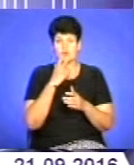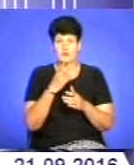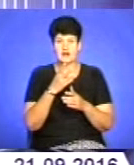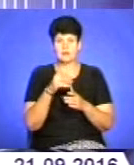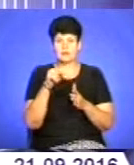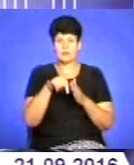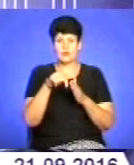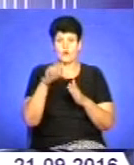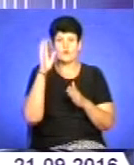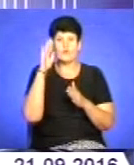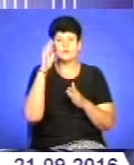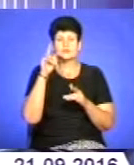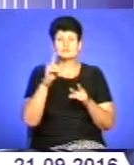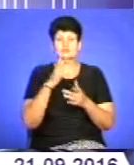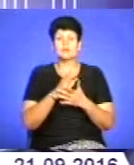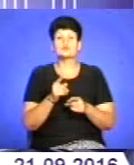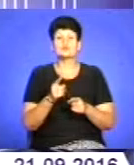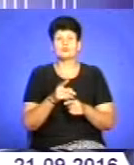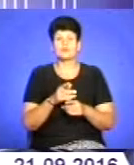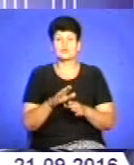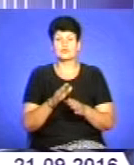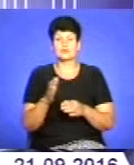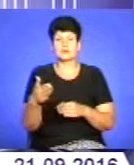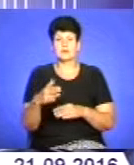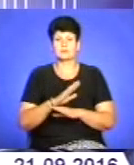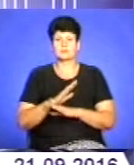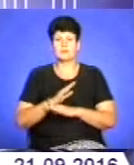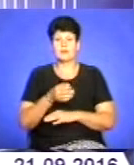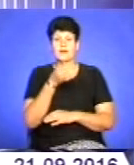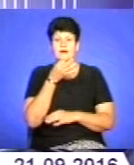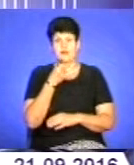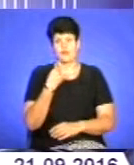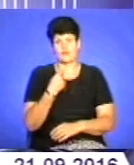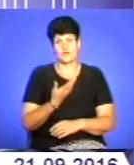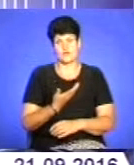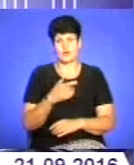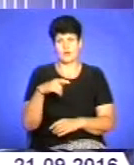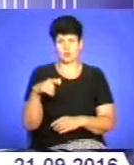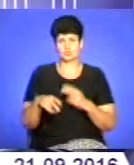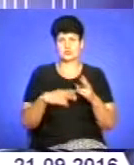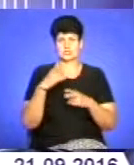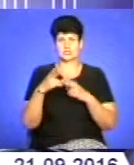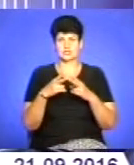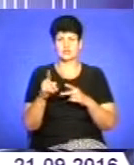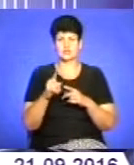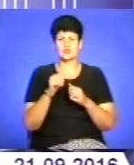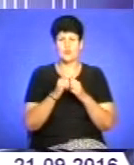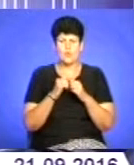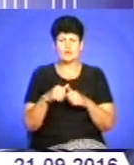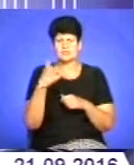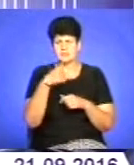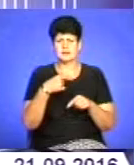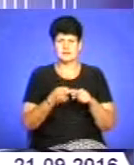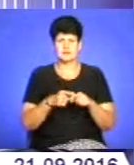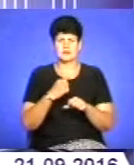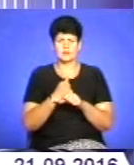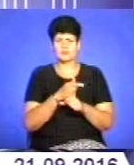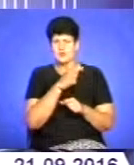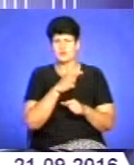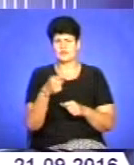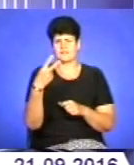ця риба подохла, то немає, зарано ще буде говорити. Но люди скаржаться на те, що це кожен рік так робиться, і на протязі